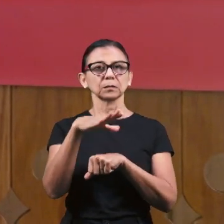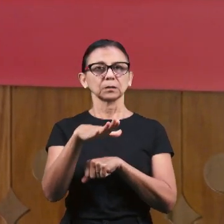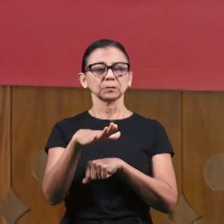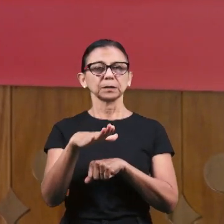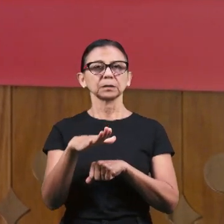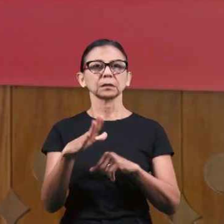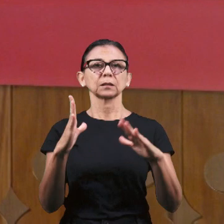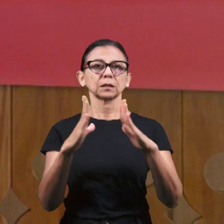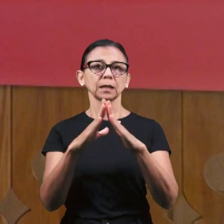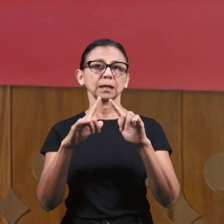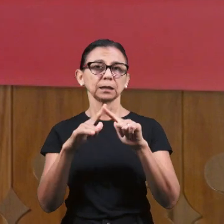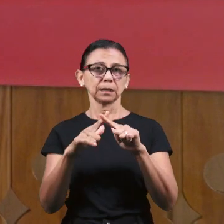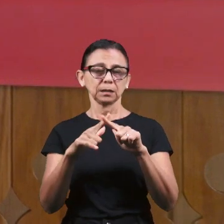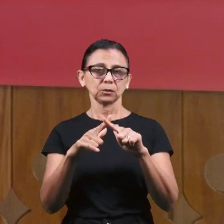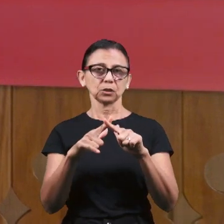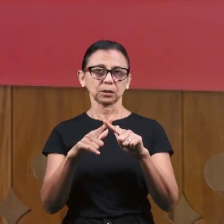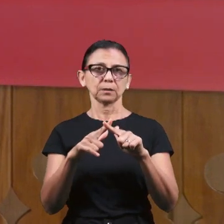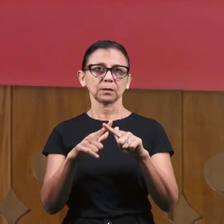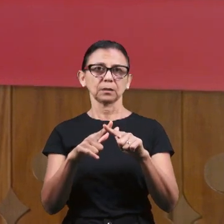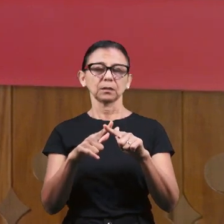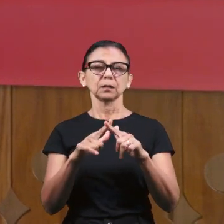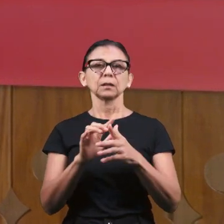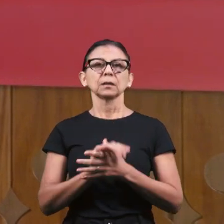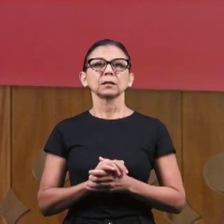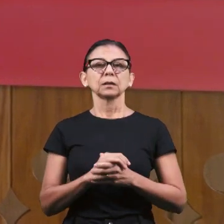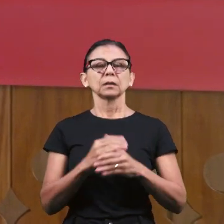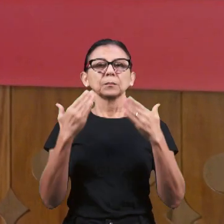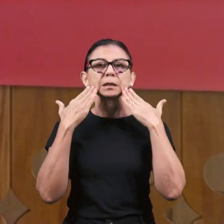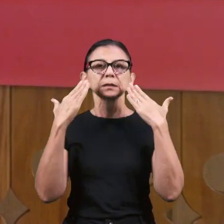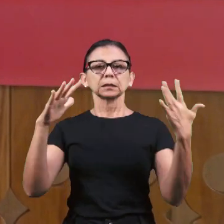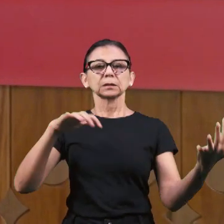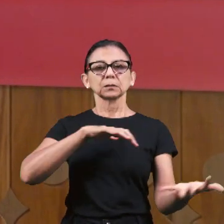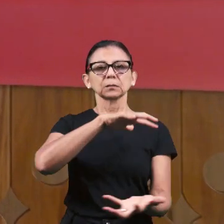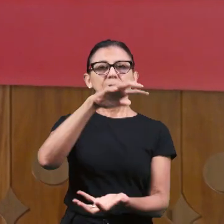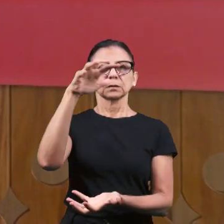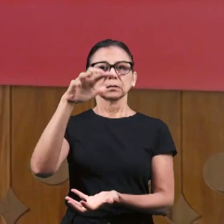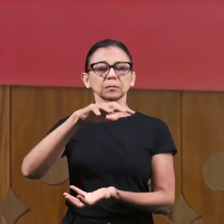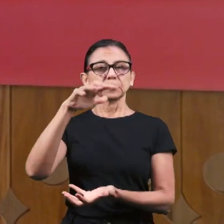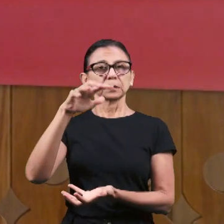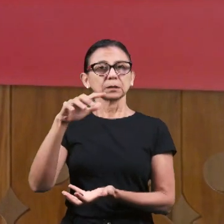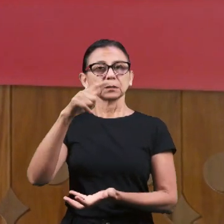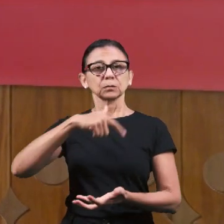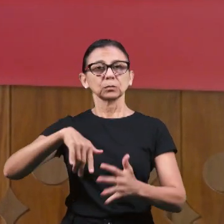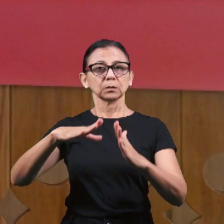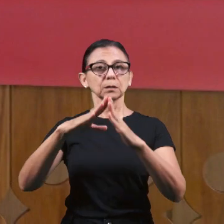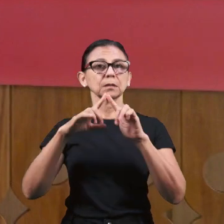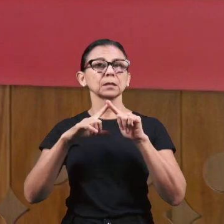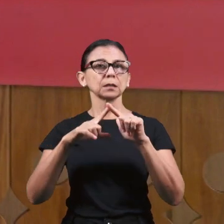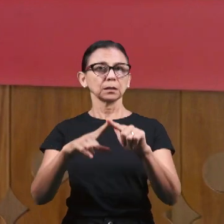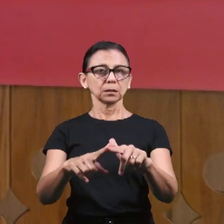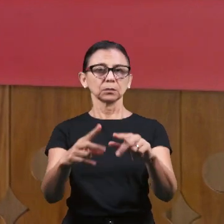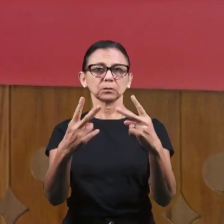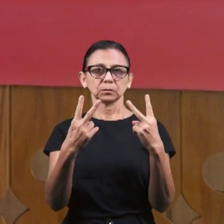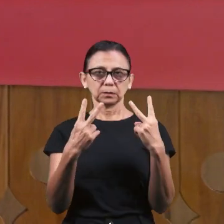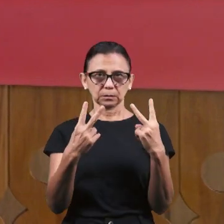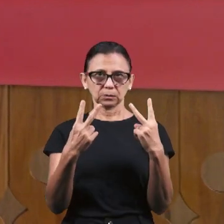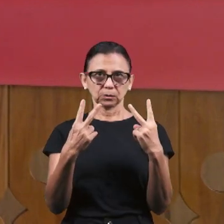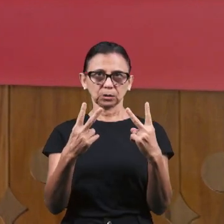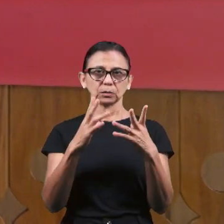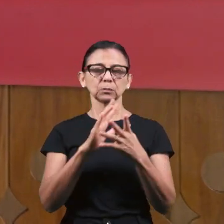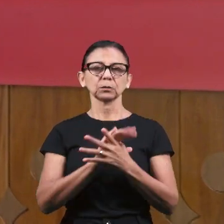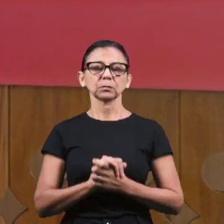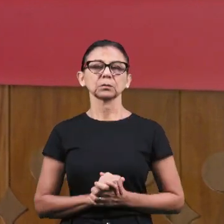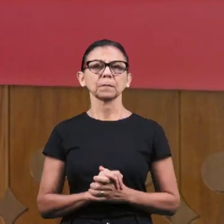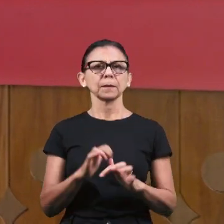train de transmettre via satellite pour toutes nos églises qui reçoivent cette transmission dans